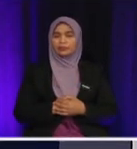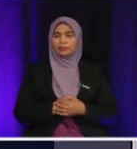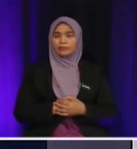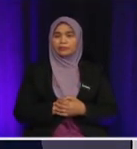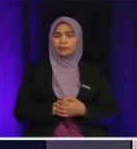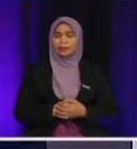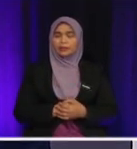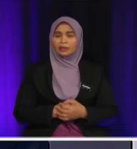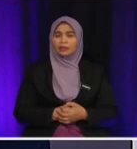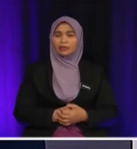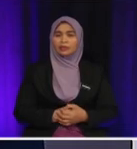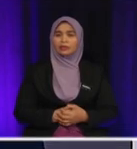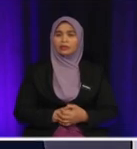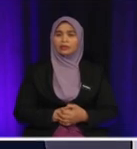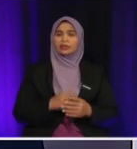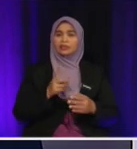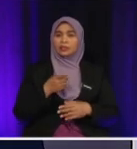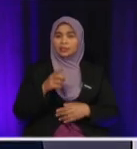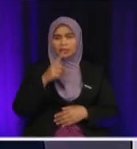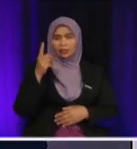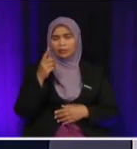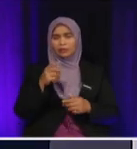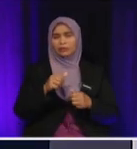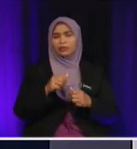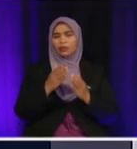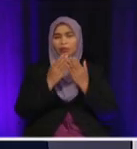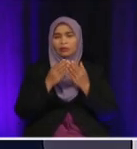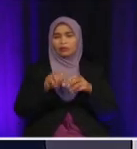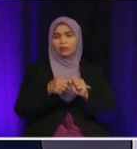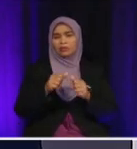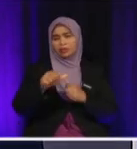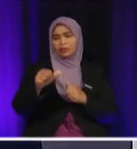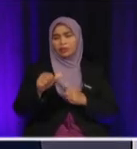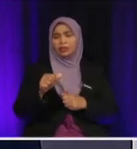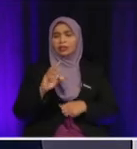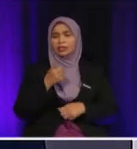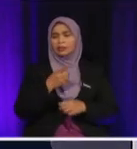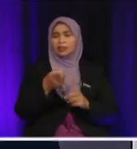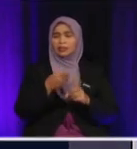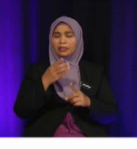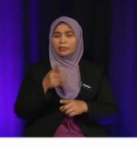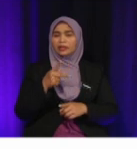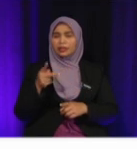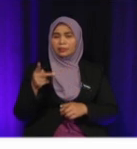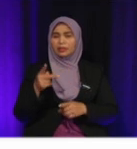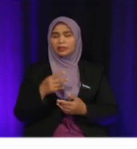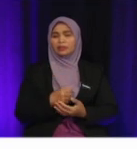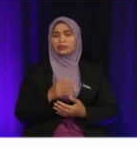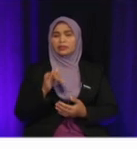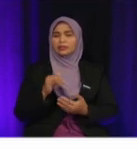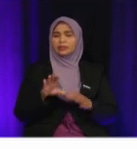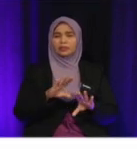ni, main kita takutlah, ya. Dan kita selalu berdoa, ya Allah, jauhkanlah kami daripada perkara-perkara seperti berikut. Jadi kesalahan jenayah pembunuhan ini,